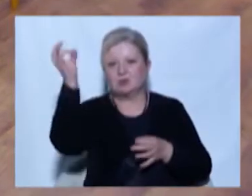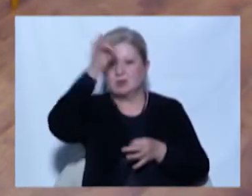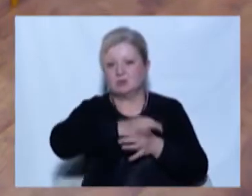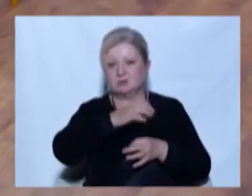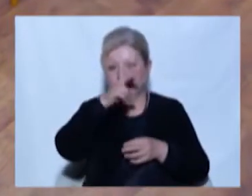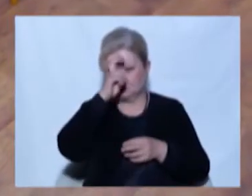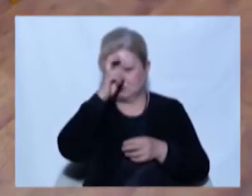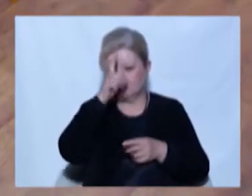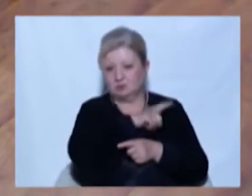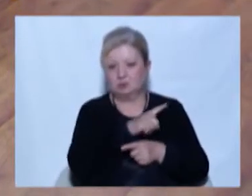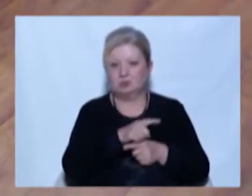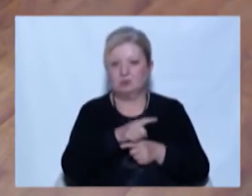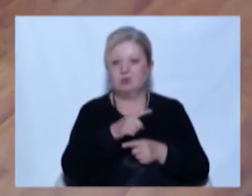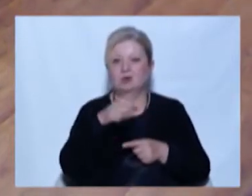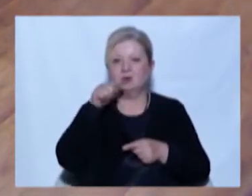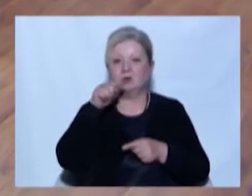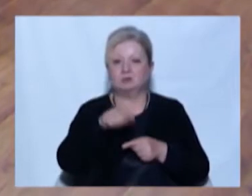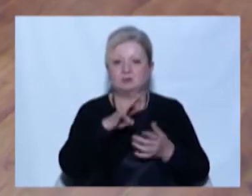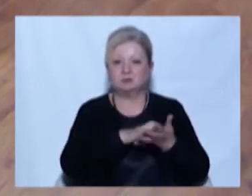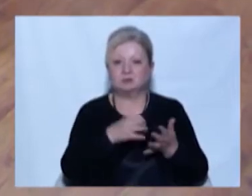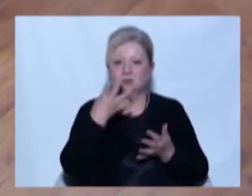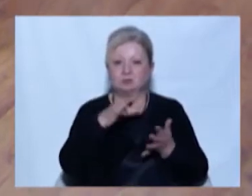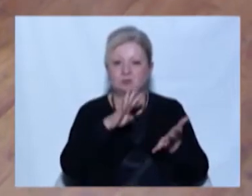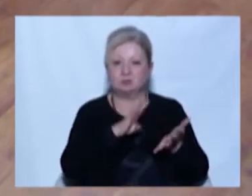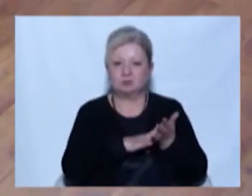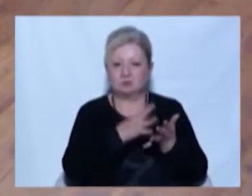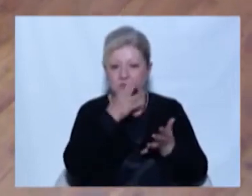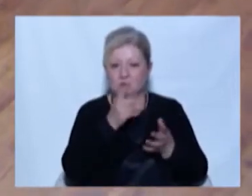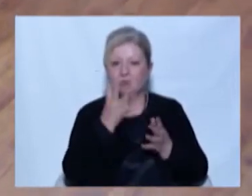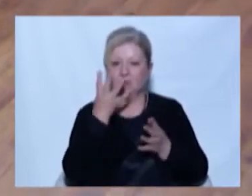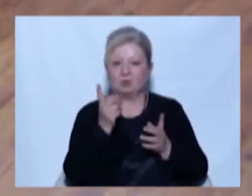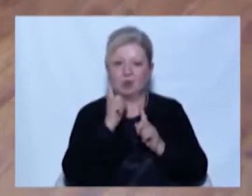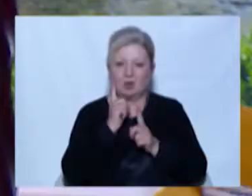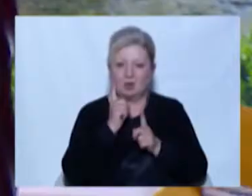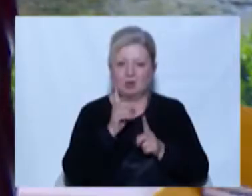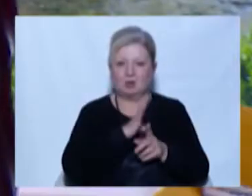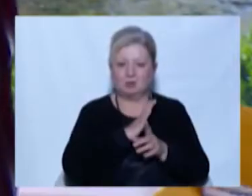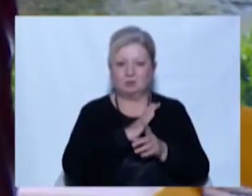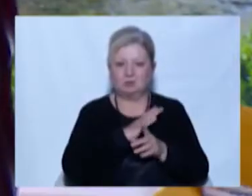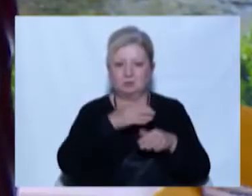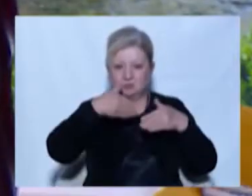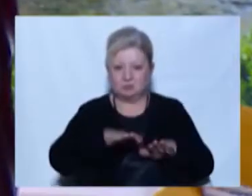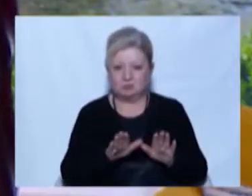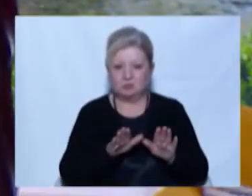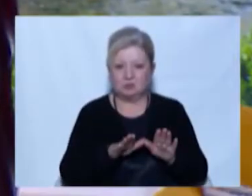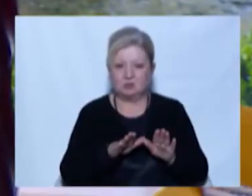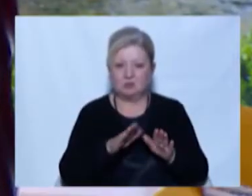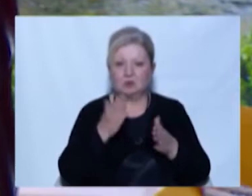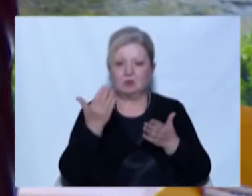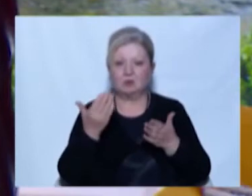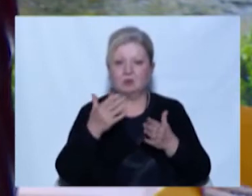სახელმწიფოებმა 1949 წლის 4 აპრილს ჩამოაყალიბეს